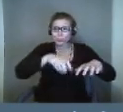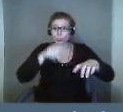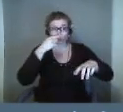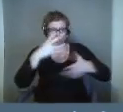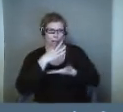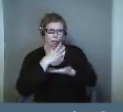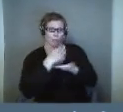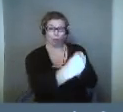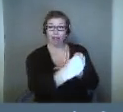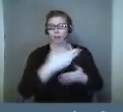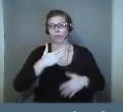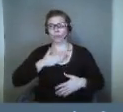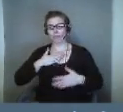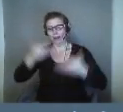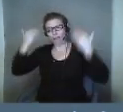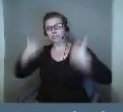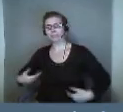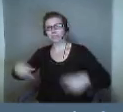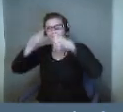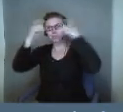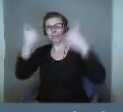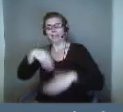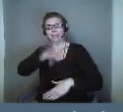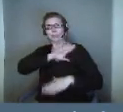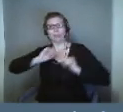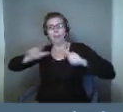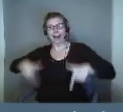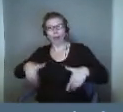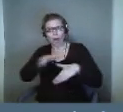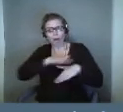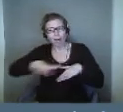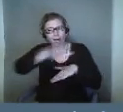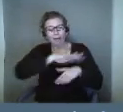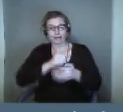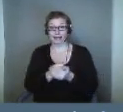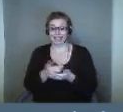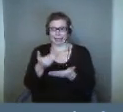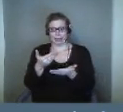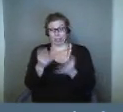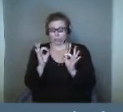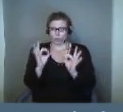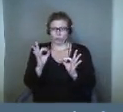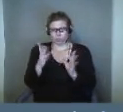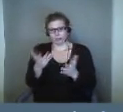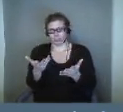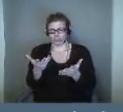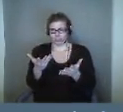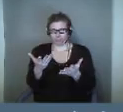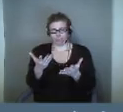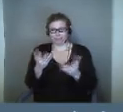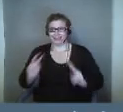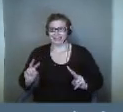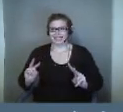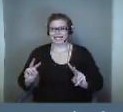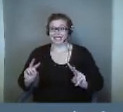écoles. Et donc, on a créé une dynamique, et qui verra bientôt des projets qui ont été